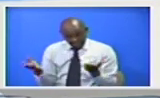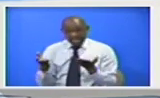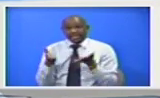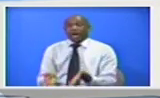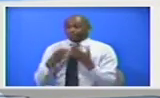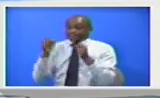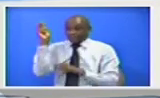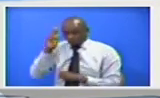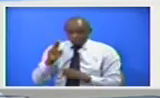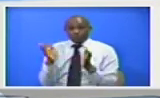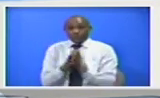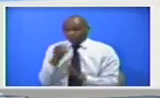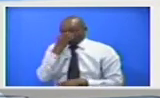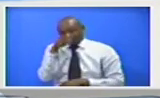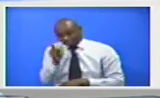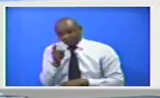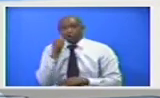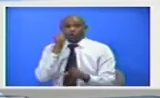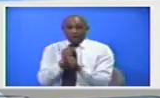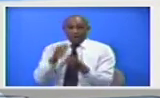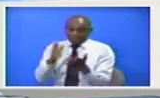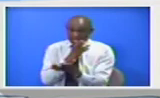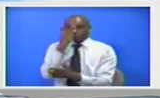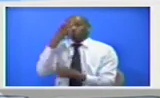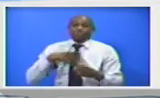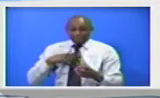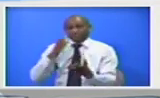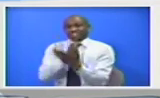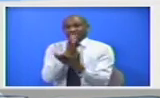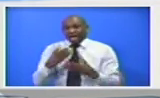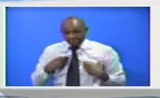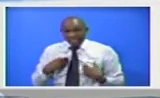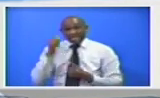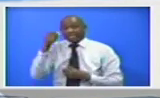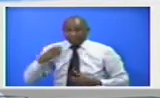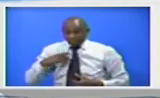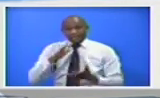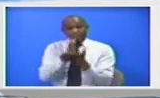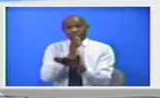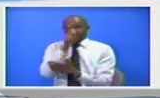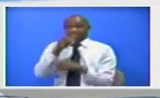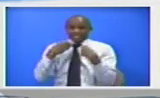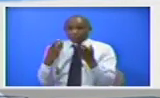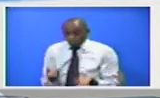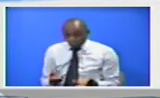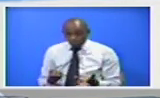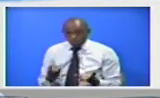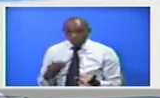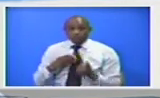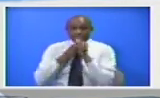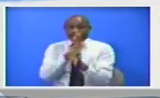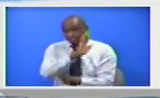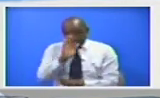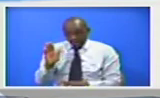Kenyatta na William Ruto wao wamefanya power sharing ya watu wawili. Na Wakenya wamesema hiyo power wamedelegate tu kwa viongozi